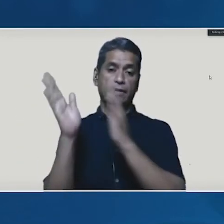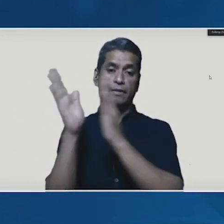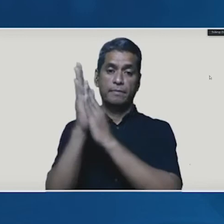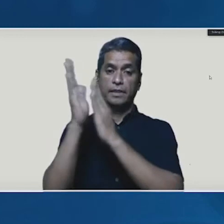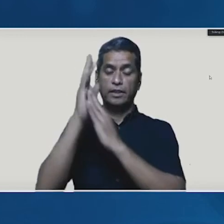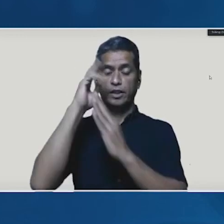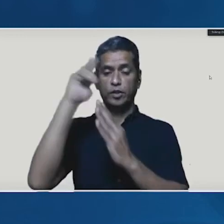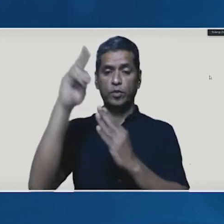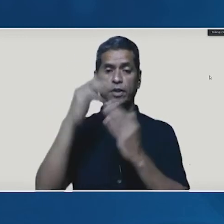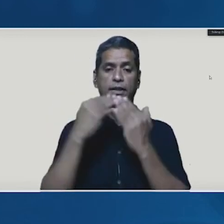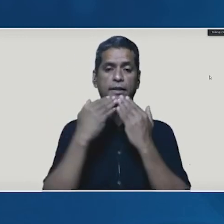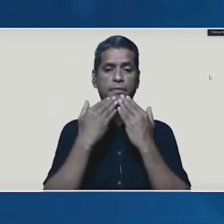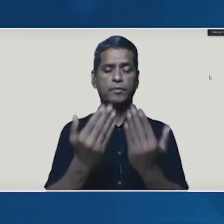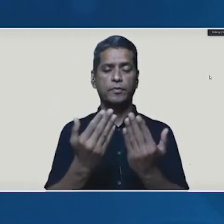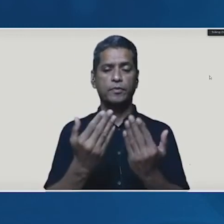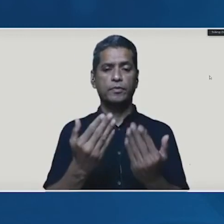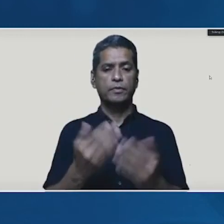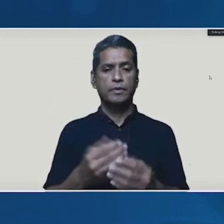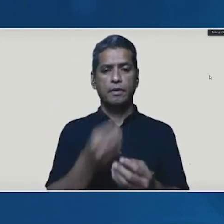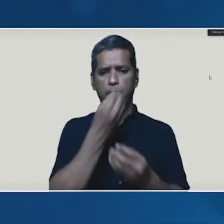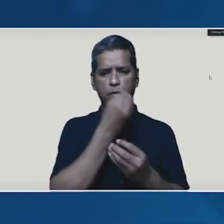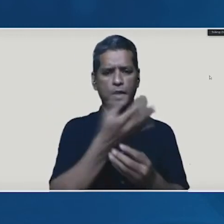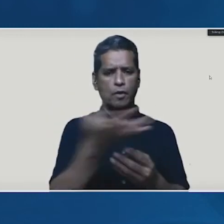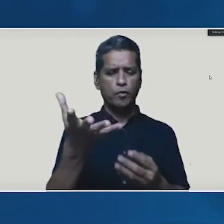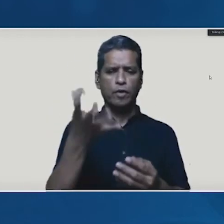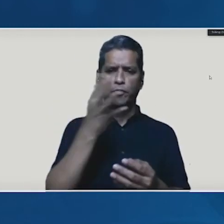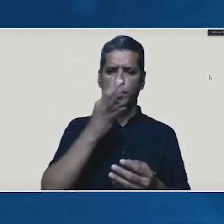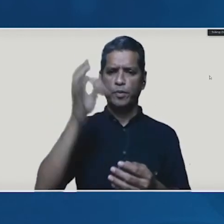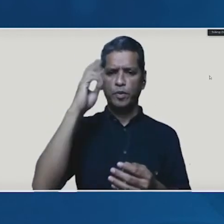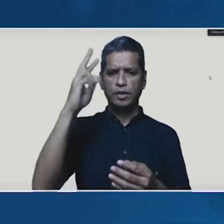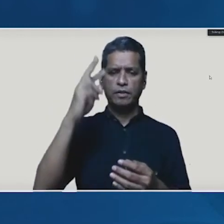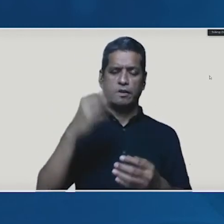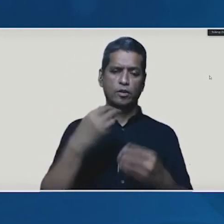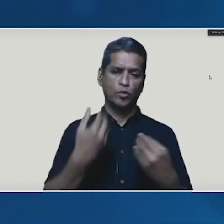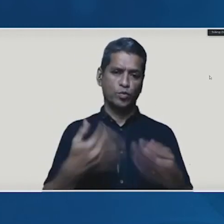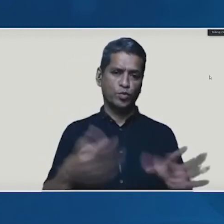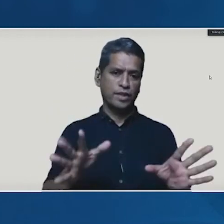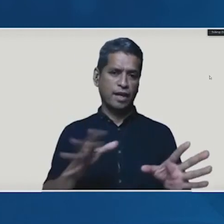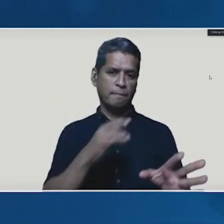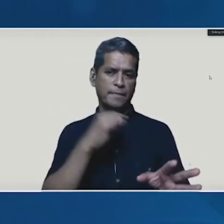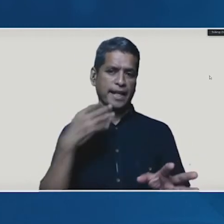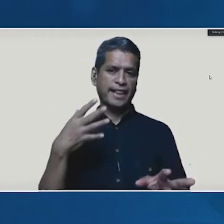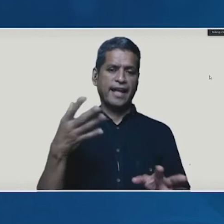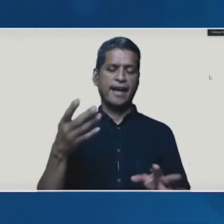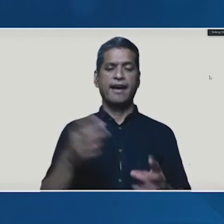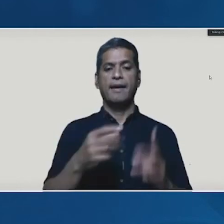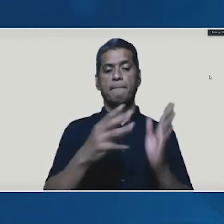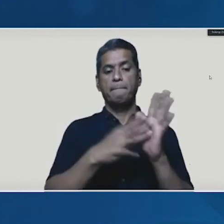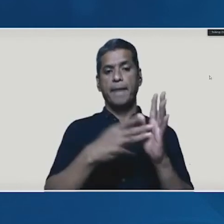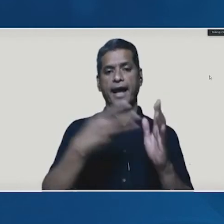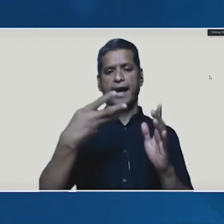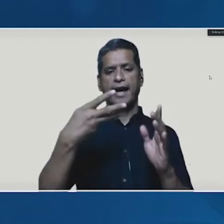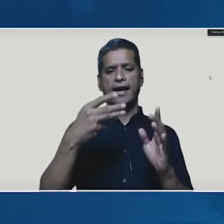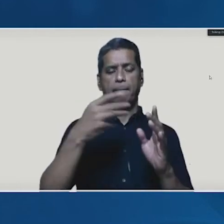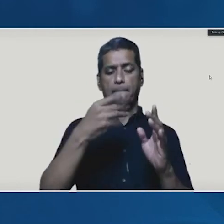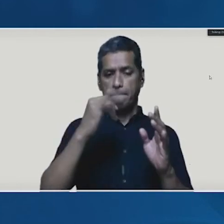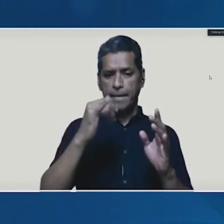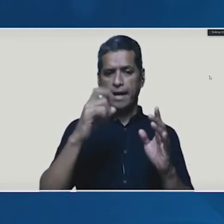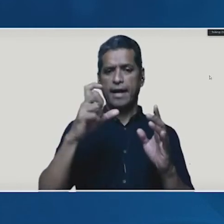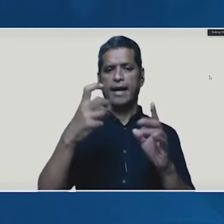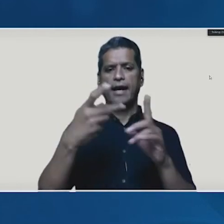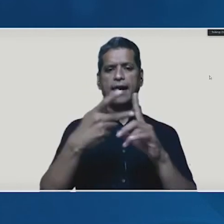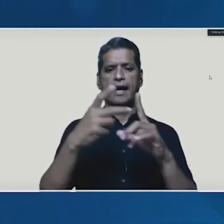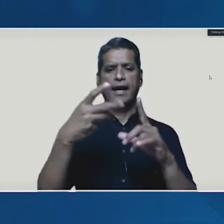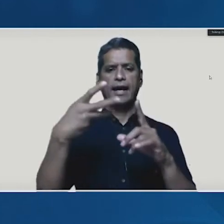terima kasih untuk pekabaran firman Tuhan yang sudah dibawakan Hai sahabat Tuhan pendeta Michael Palar Kita yakin dan